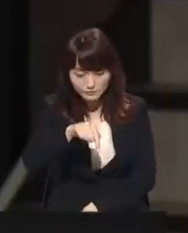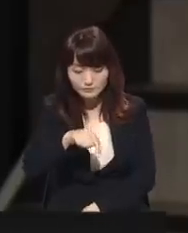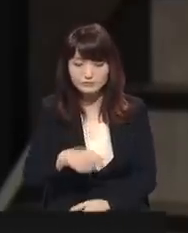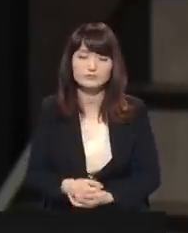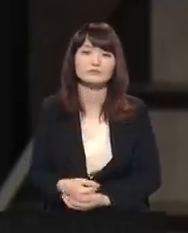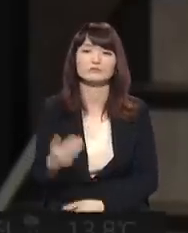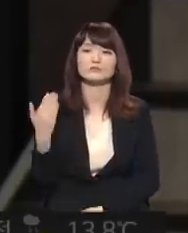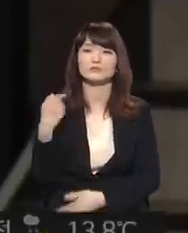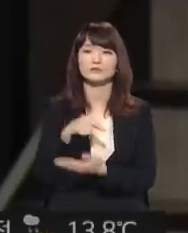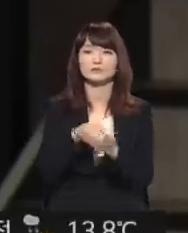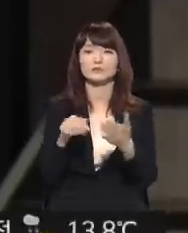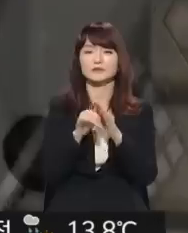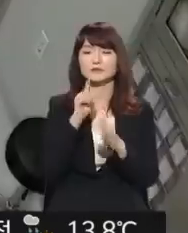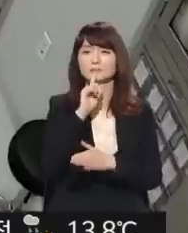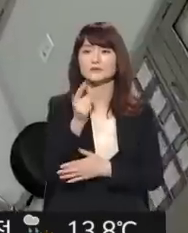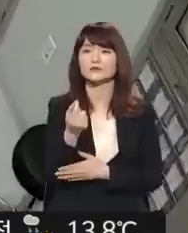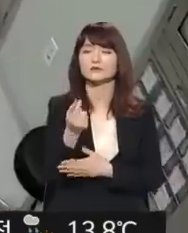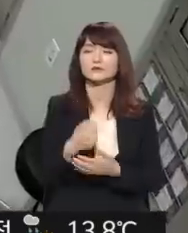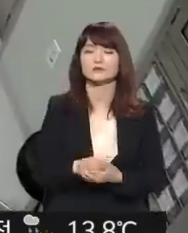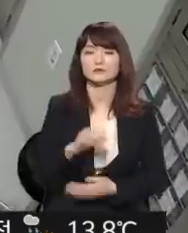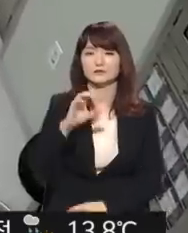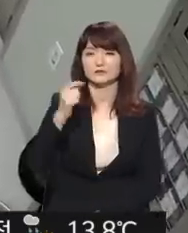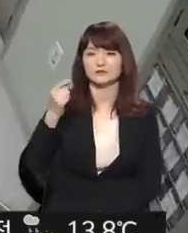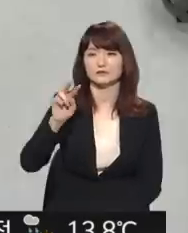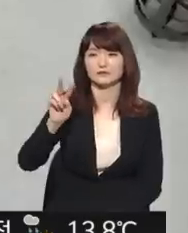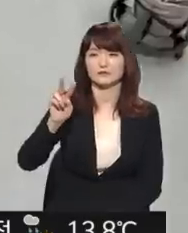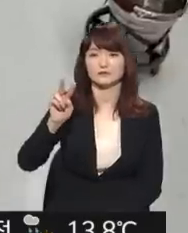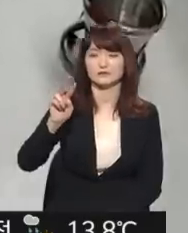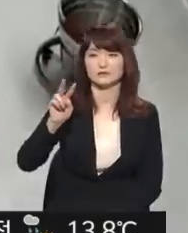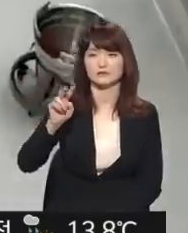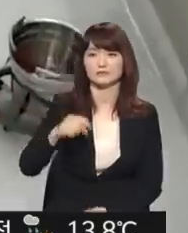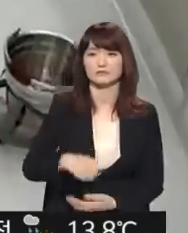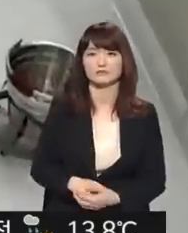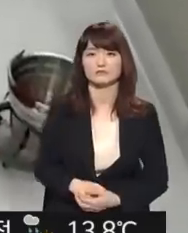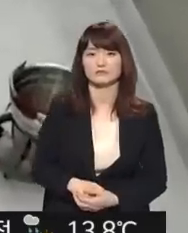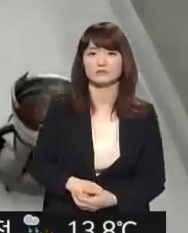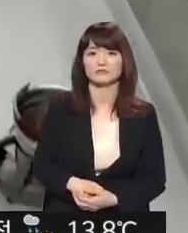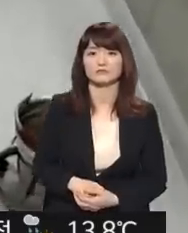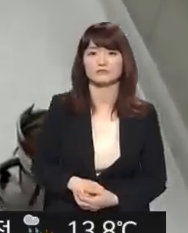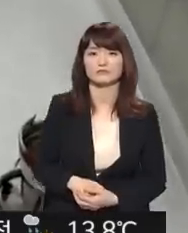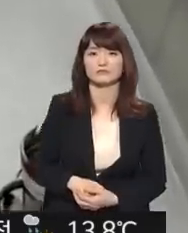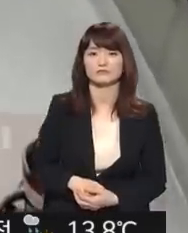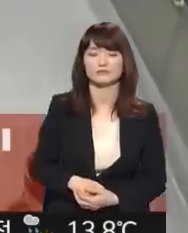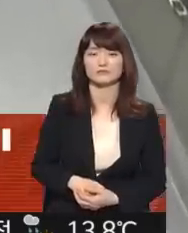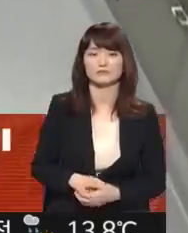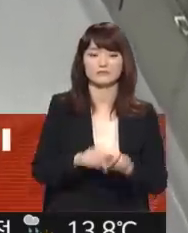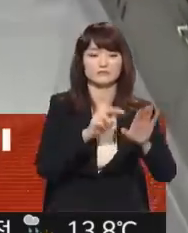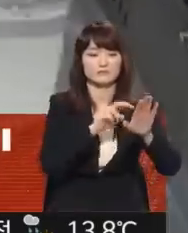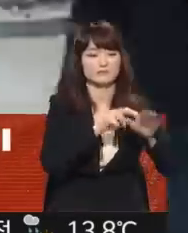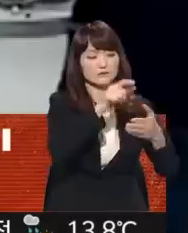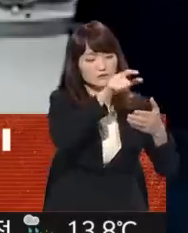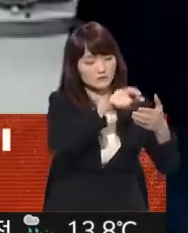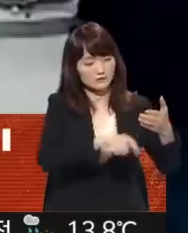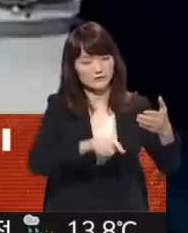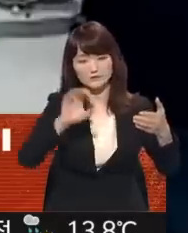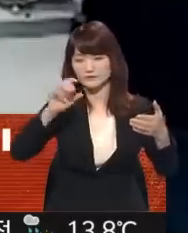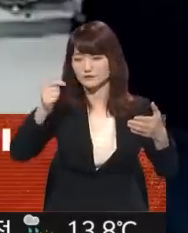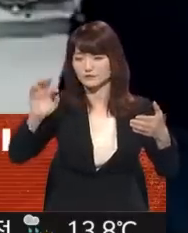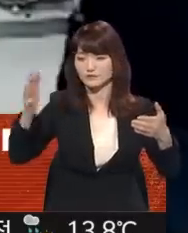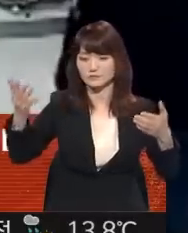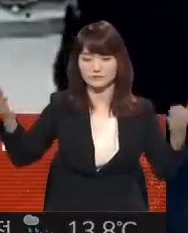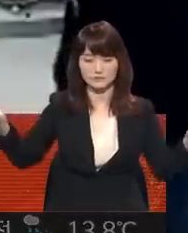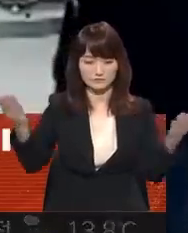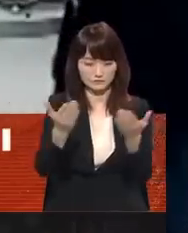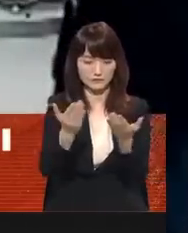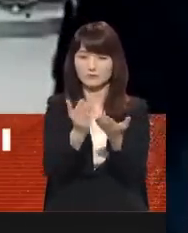유가족이 얘기를 했던 거 같이이 cctv에서는 바로 저런 상황이 됐으니까 그 진료기록하고 cctv가 제대로 맞지